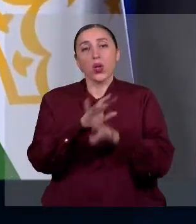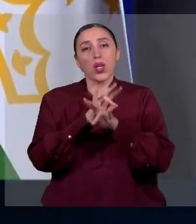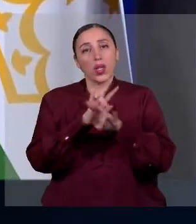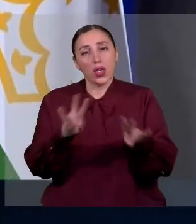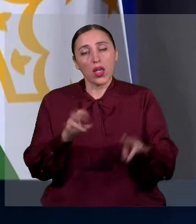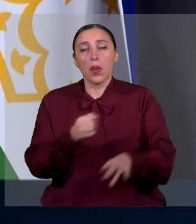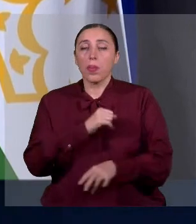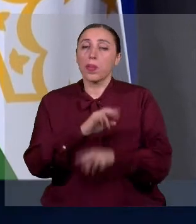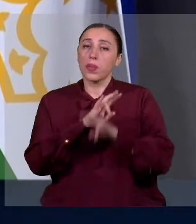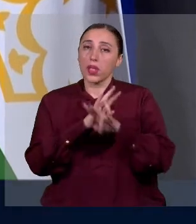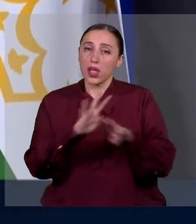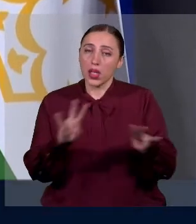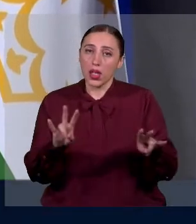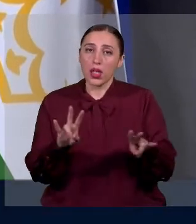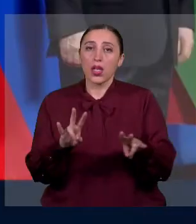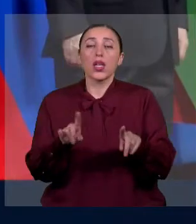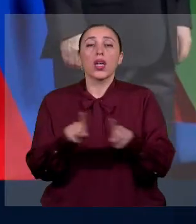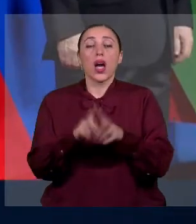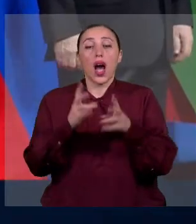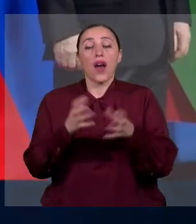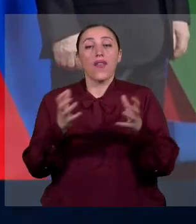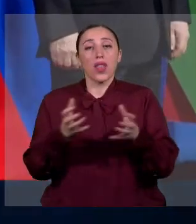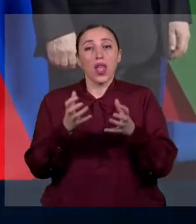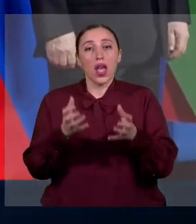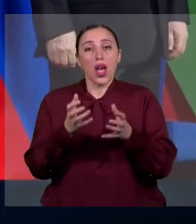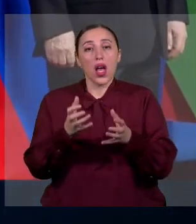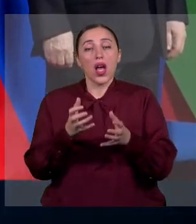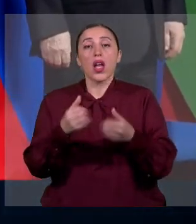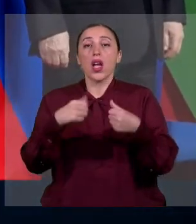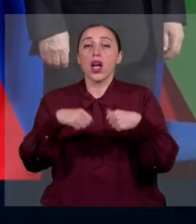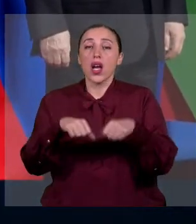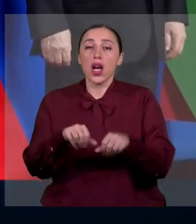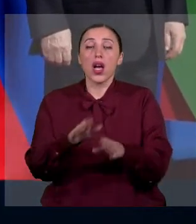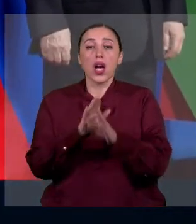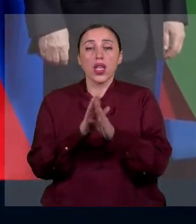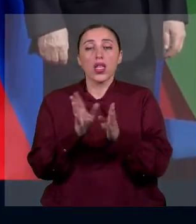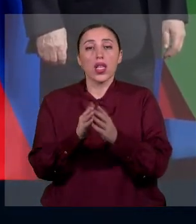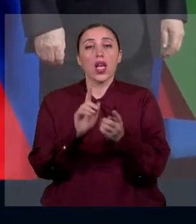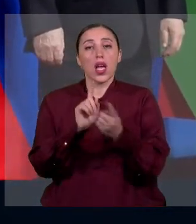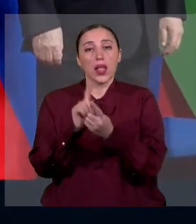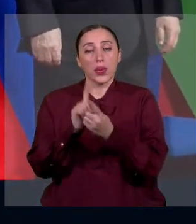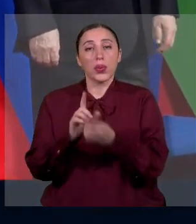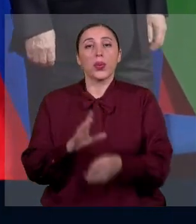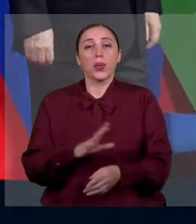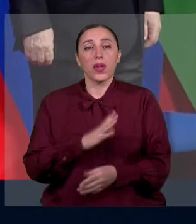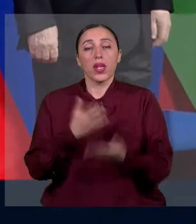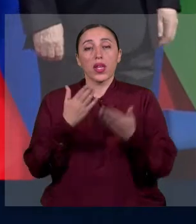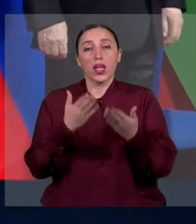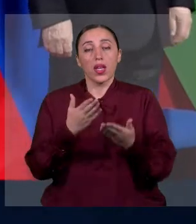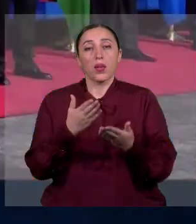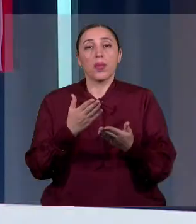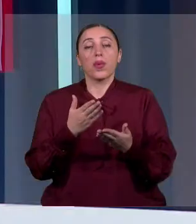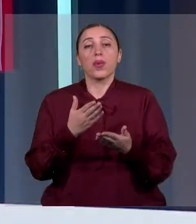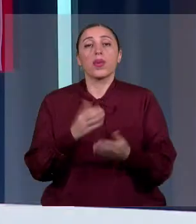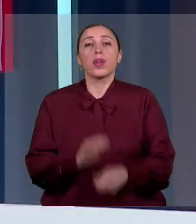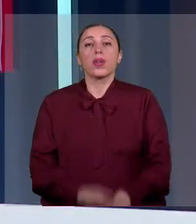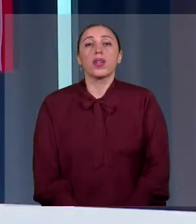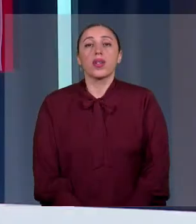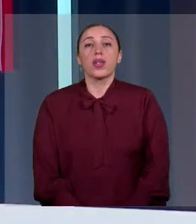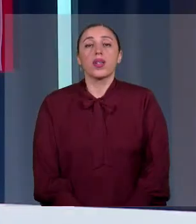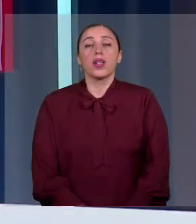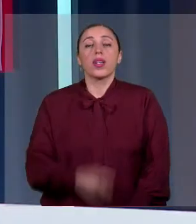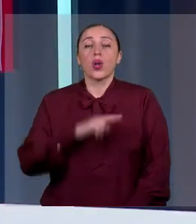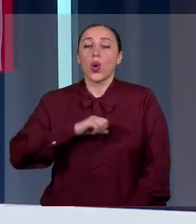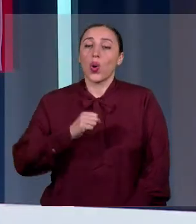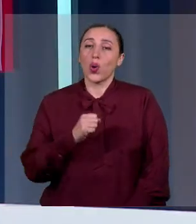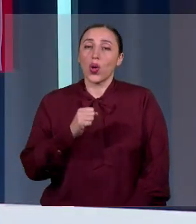արտգործնախարարների, պաշտպանության նախարարների ու ամտանգության խորհրդի քարտուղարների համատեղ հանդիպում։ Այժմ կապ կհաստատենք տեղում աշխատող